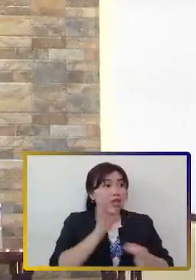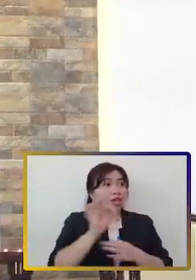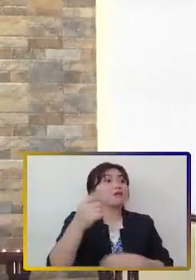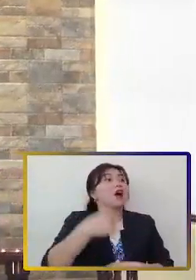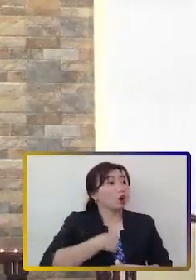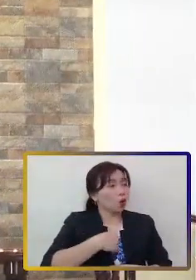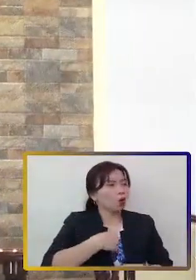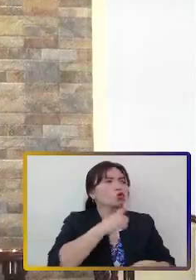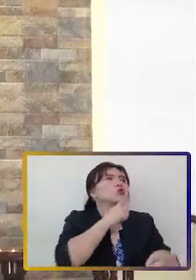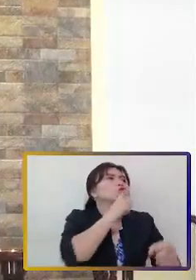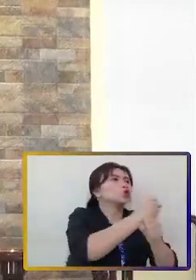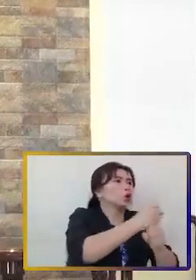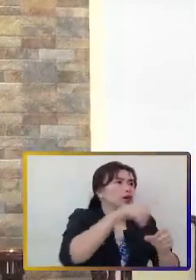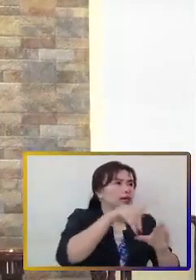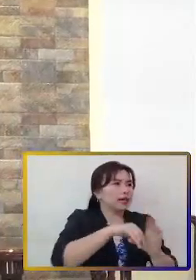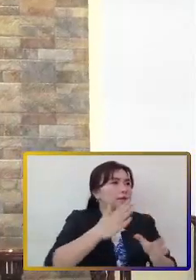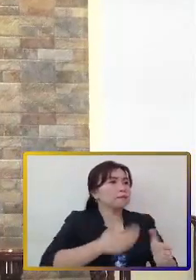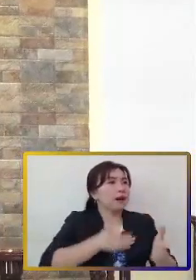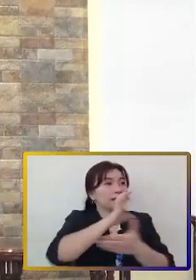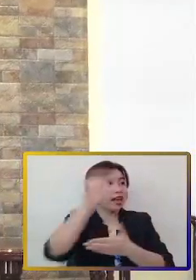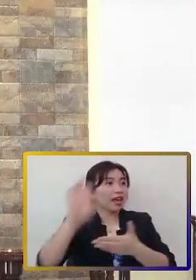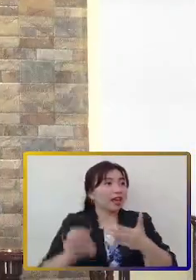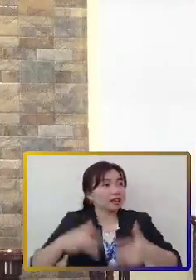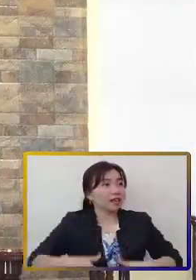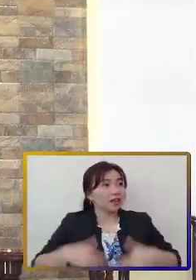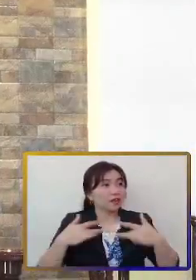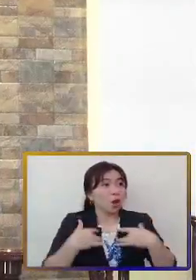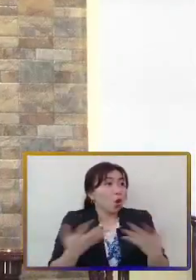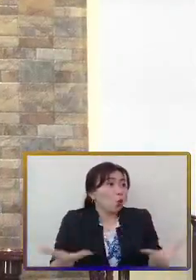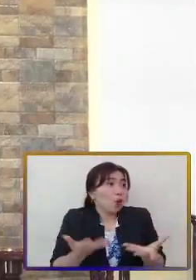dulo Nasan ako ngayon